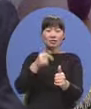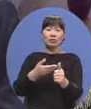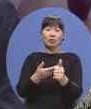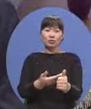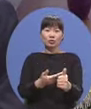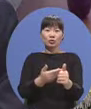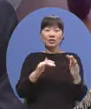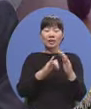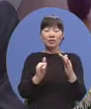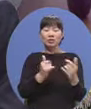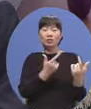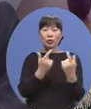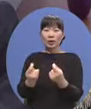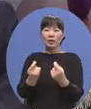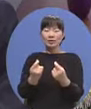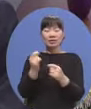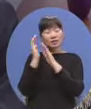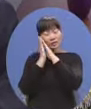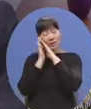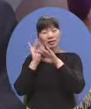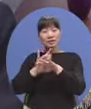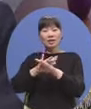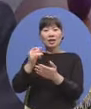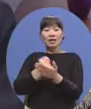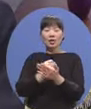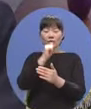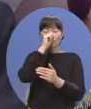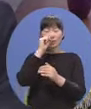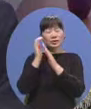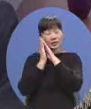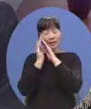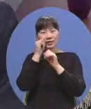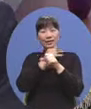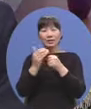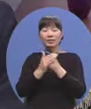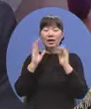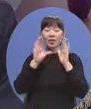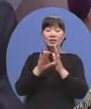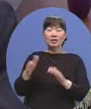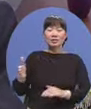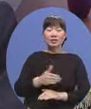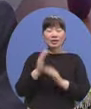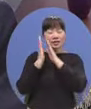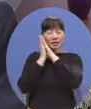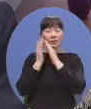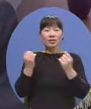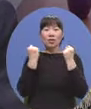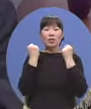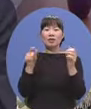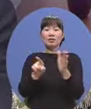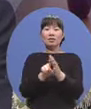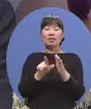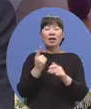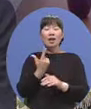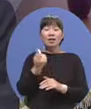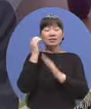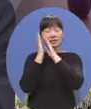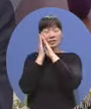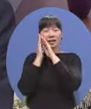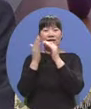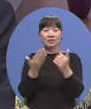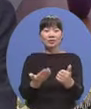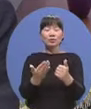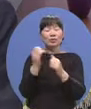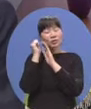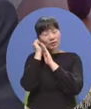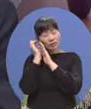가족이 일정한 수면 습관을 익혀야지 애가 좋은 잠을 잡니다. 네. 그렇기 때문에 어릴 때부터 잠을 건강하게 지우기 위해서 일찍 재우고